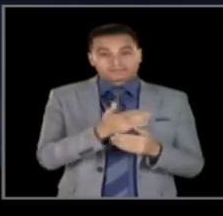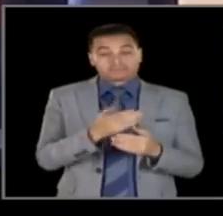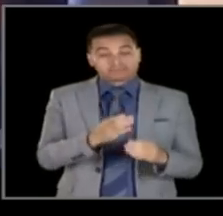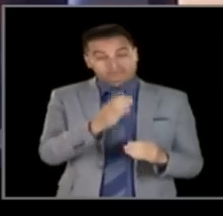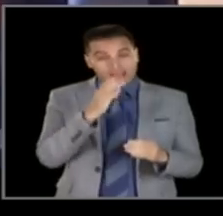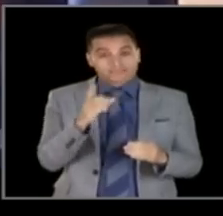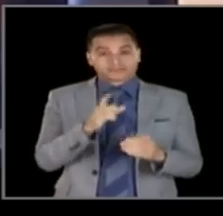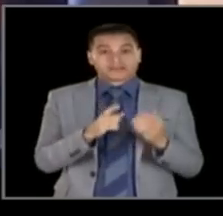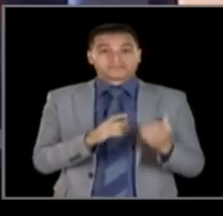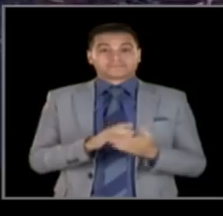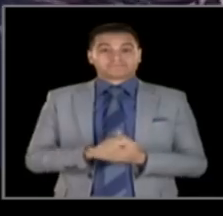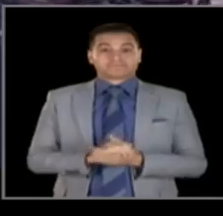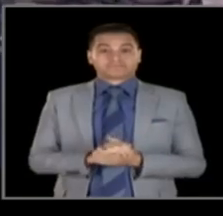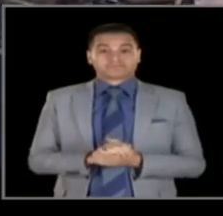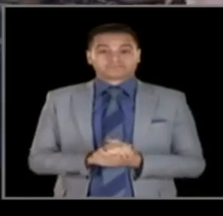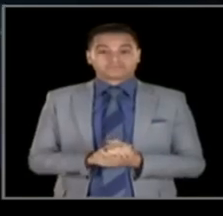إجابة صحيحة.